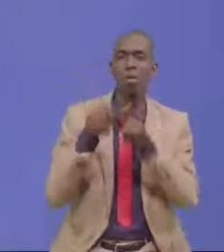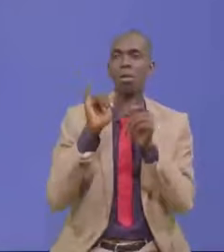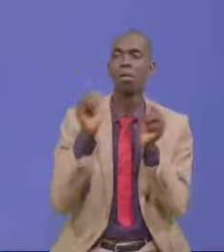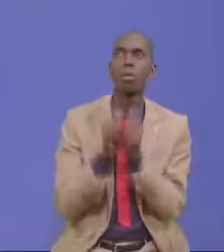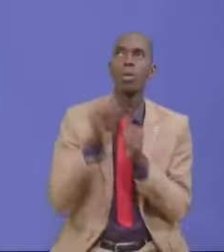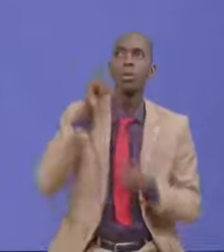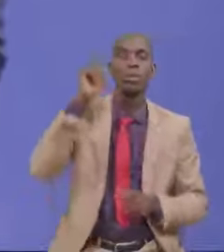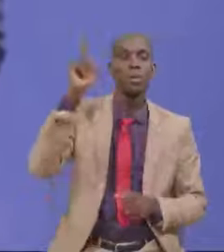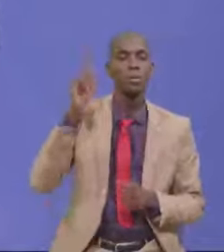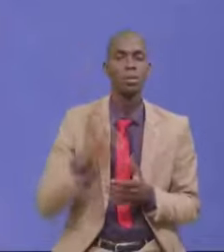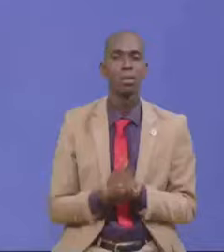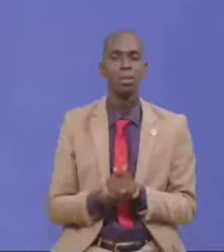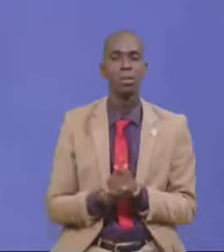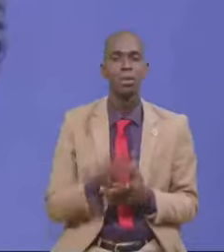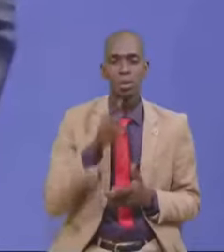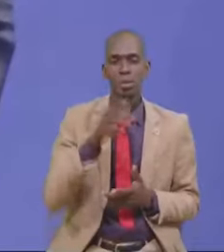Tu reçois sa vérité.